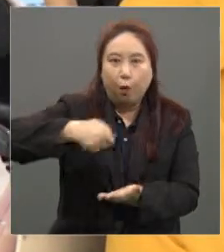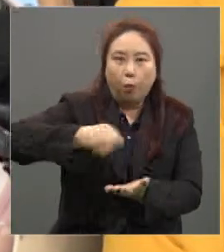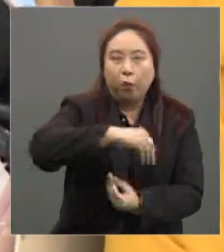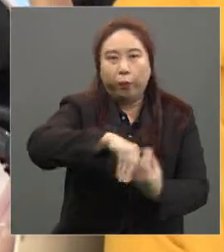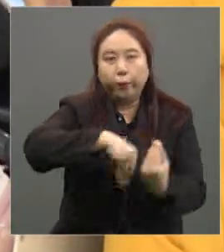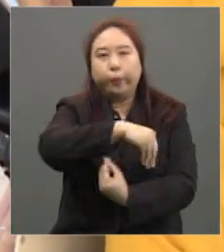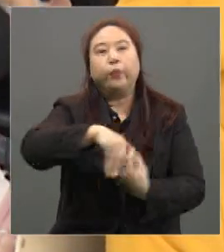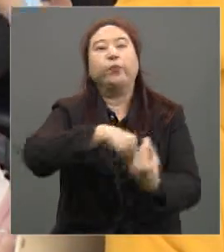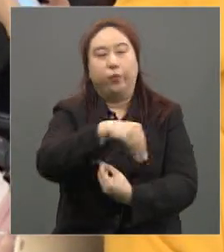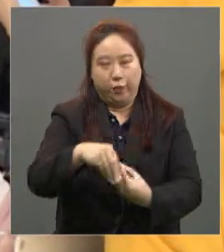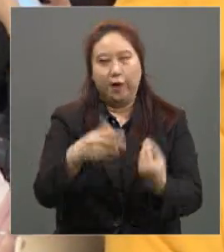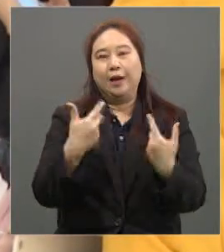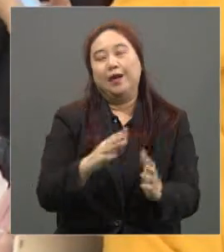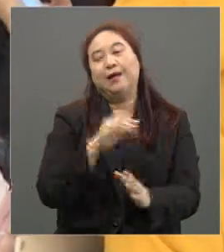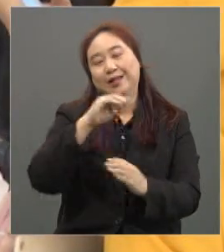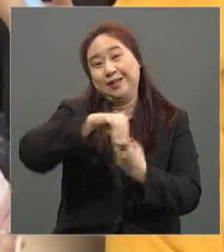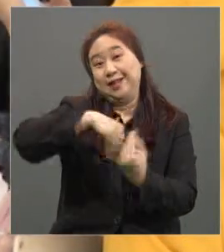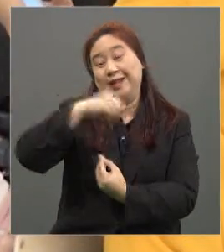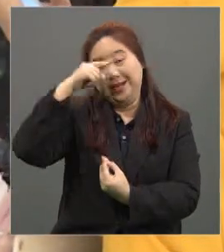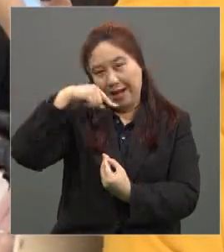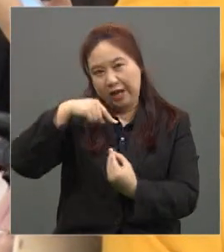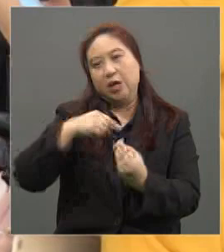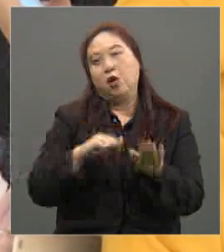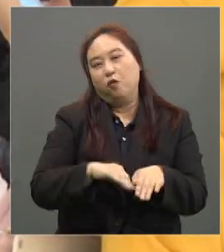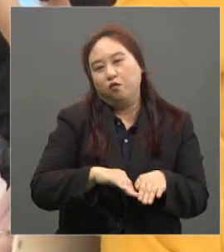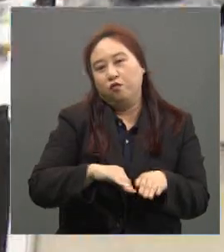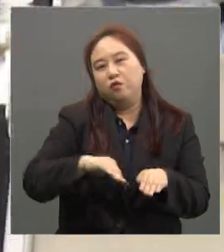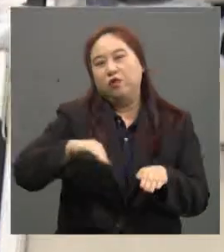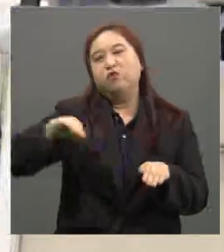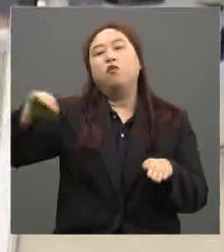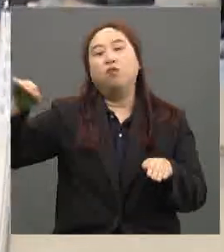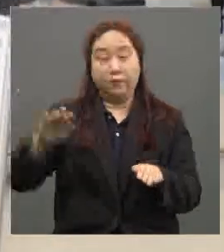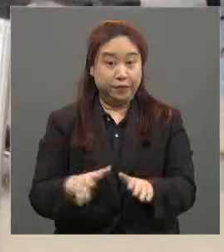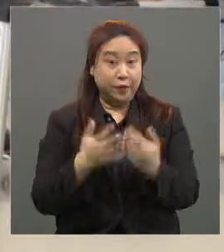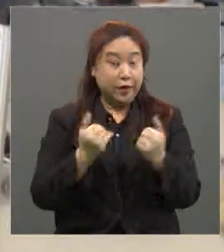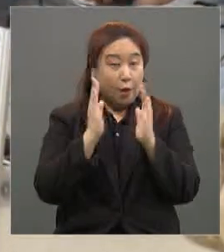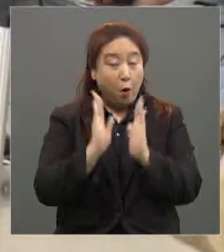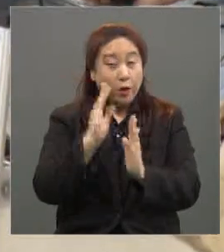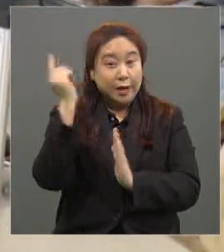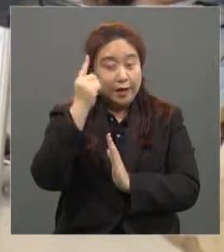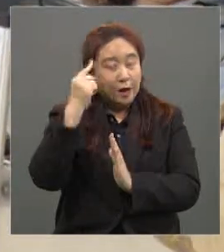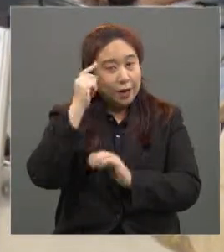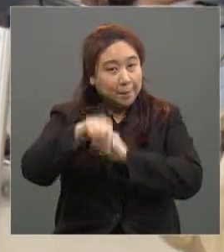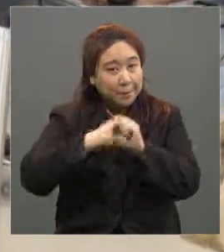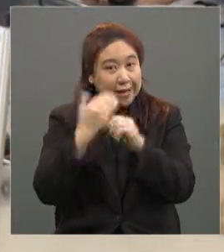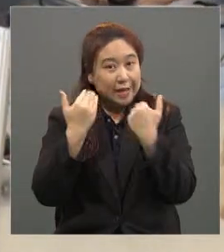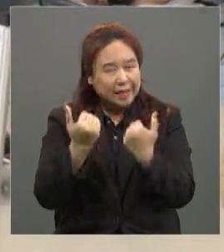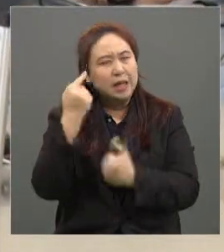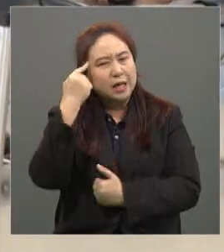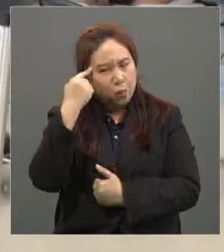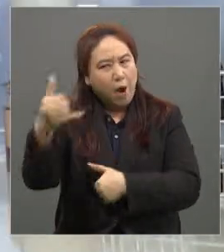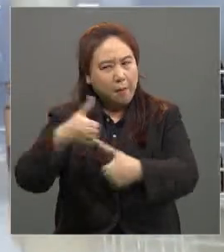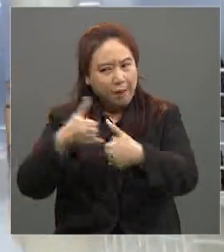ประเทศและฟื้นฟูเศรษฐกิจของประเทศทั้งนี้คาดการณ์กันนะครับว่าจะมีจำนวนนักท่องเที่ยวตลอดทั้งปีนี้ไม่น้อยกว่า